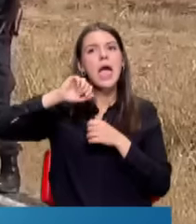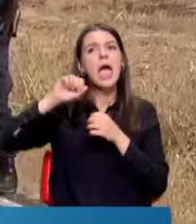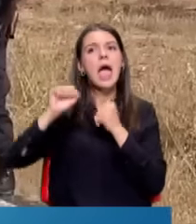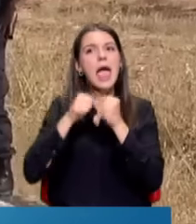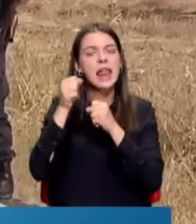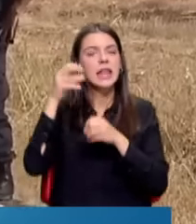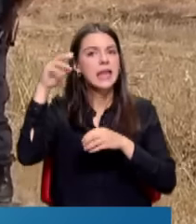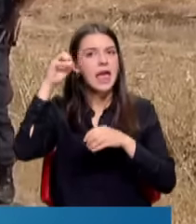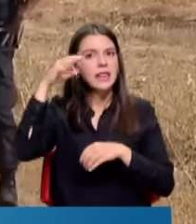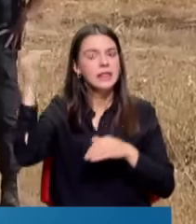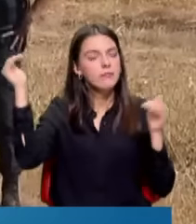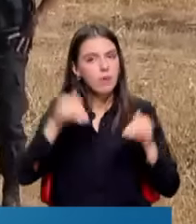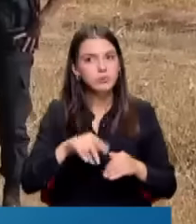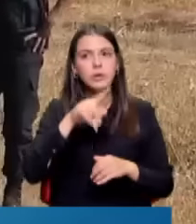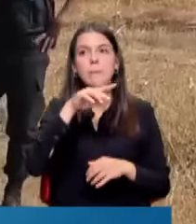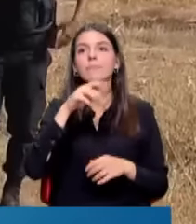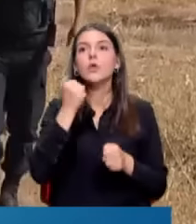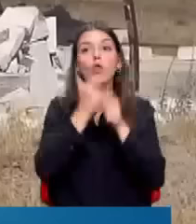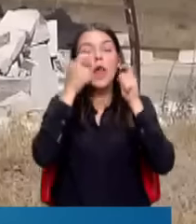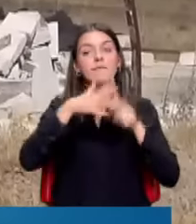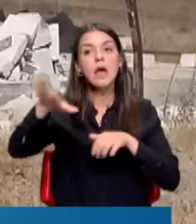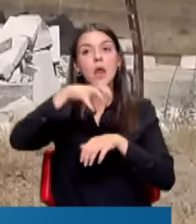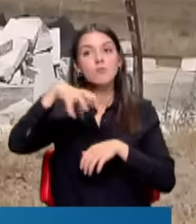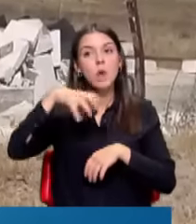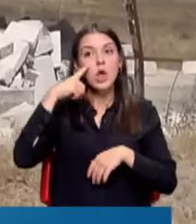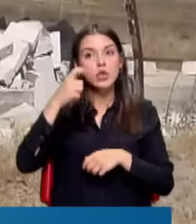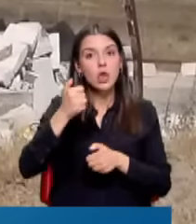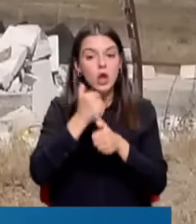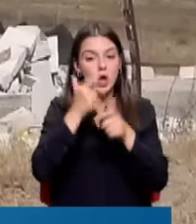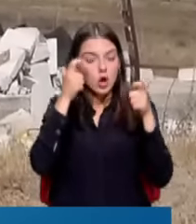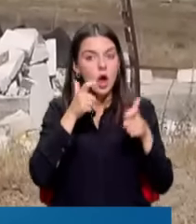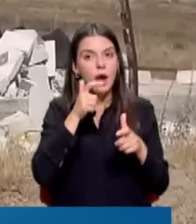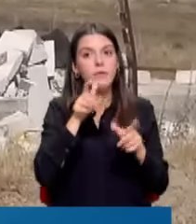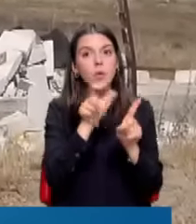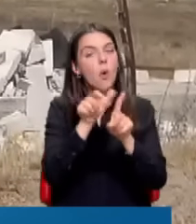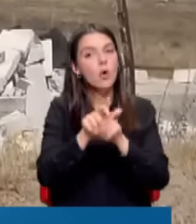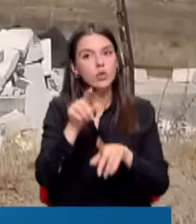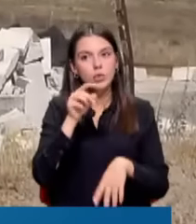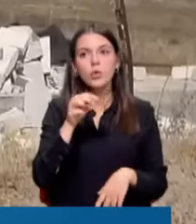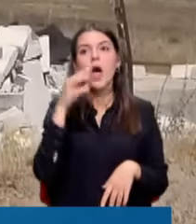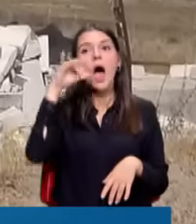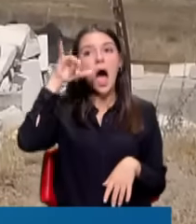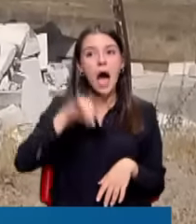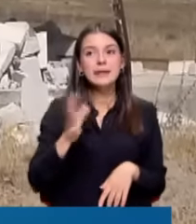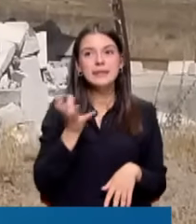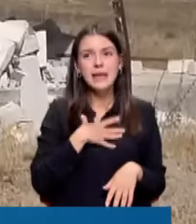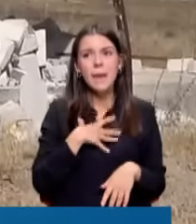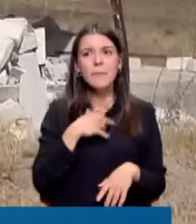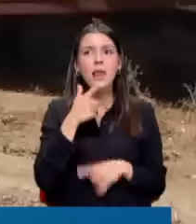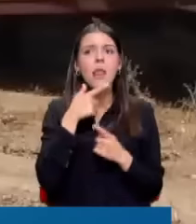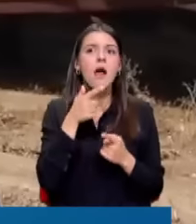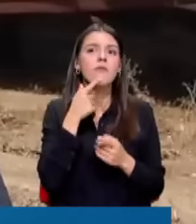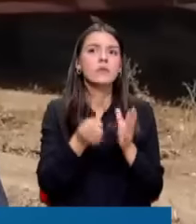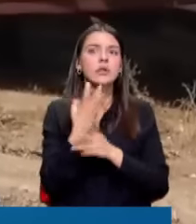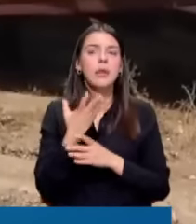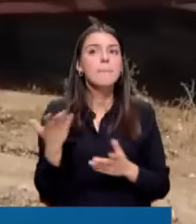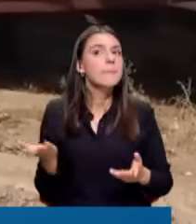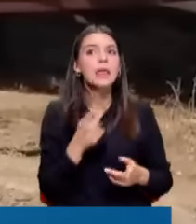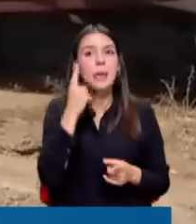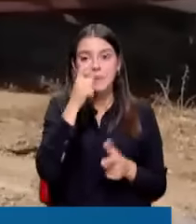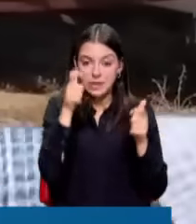kavuşmuş. Ekipler bölgede güvenlik önlemi aldı. İş makineleri 3 hobi bahçesini yıktı. Hak sahipleri yıkıma tepki gösterdi. Madem bir